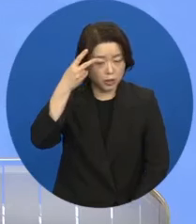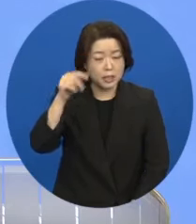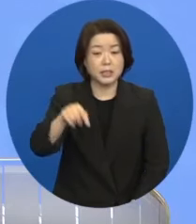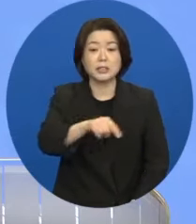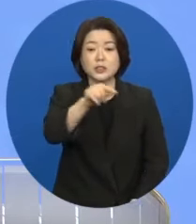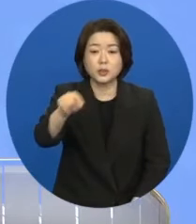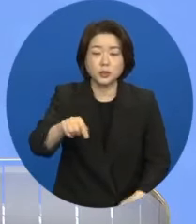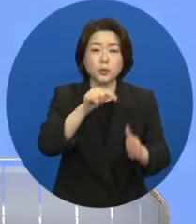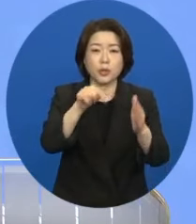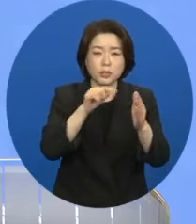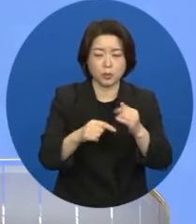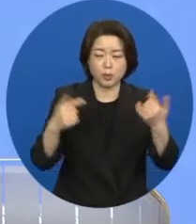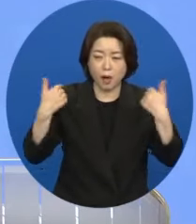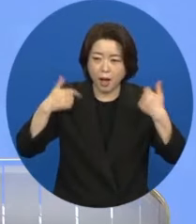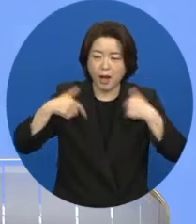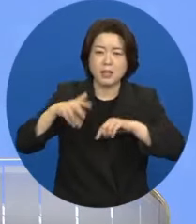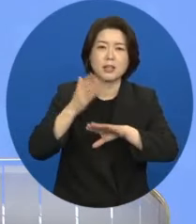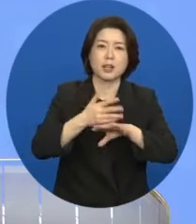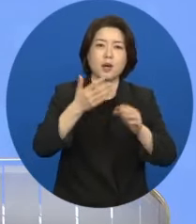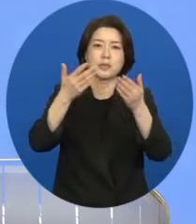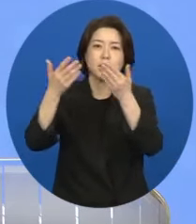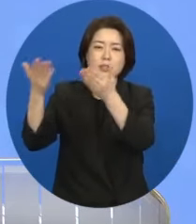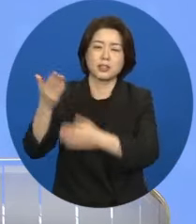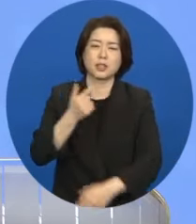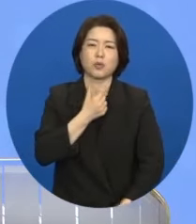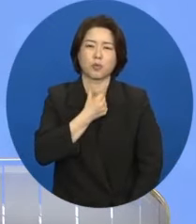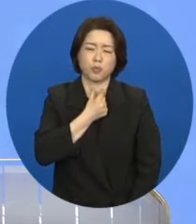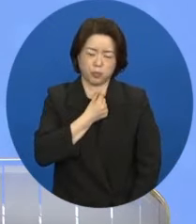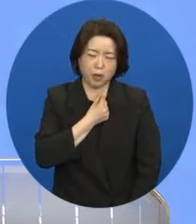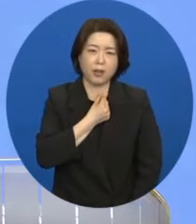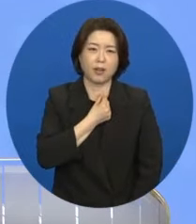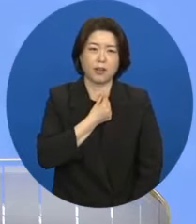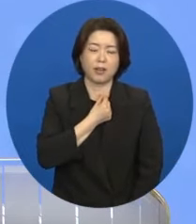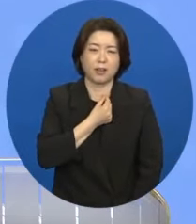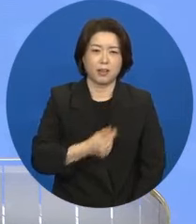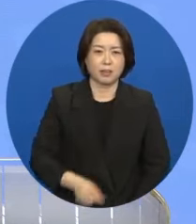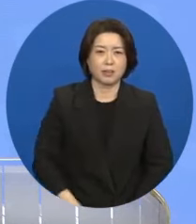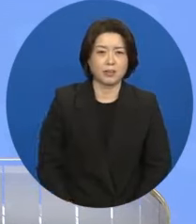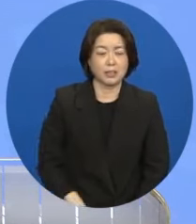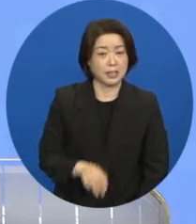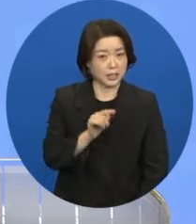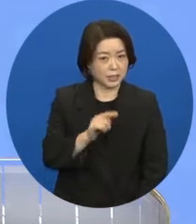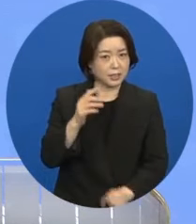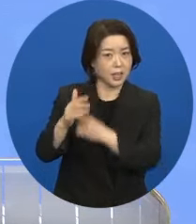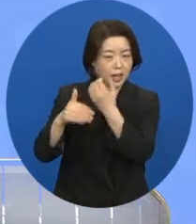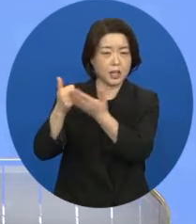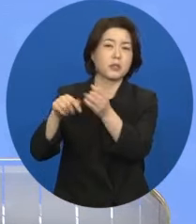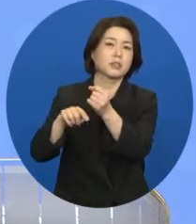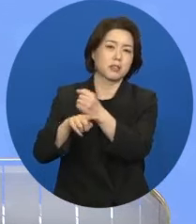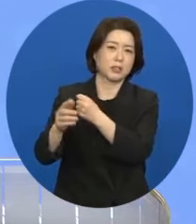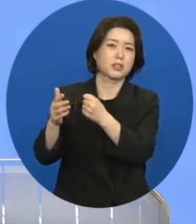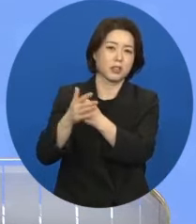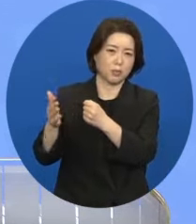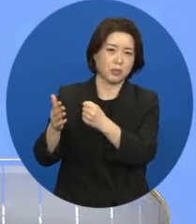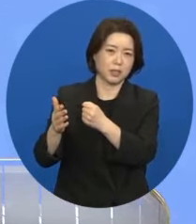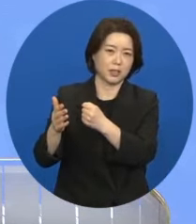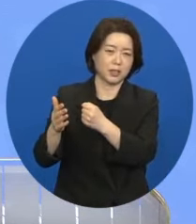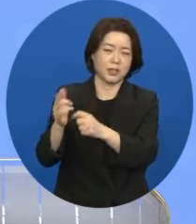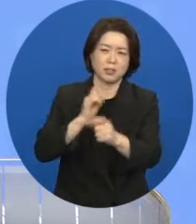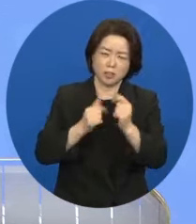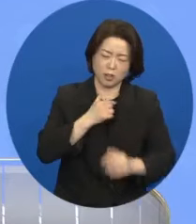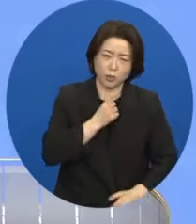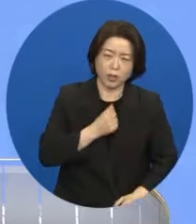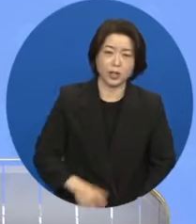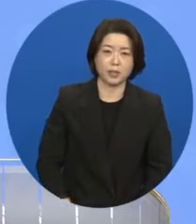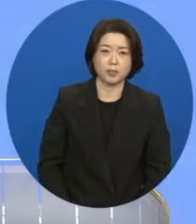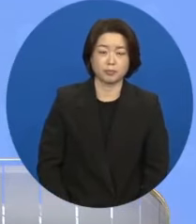가운데서도 범사에 감사하기를 원했습니다 어 이것이 하나님의 뜻이기 때문에 그래요 한 순의